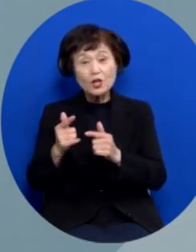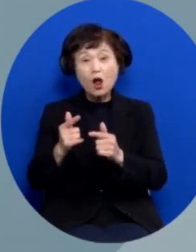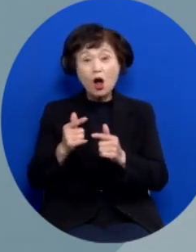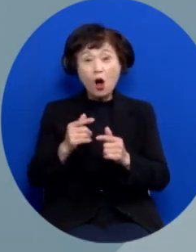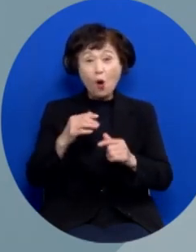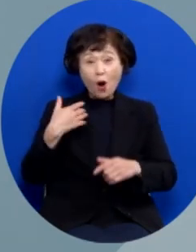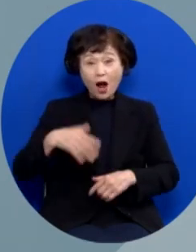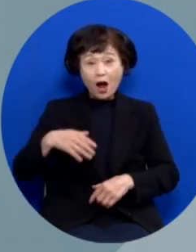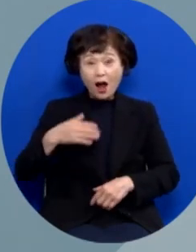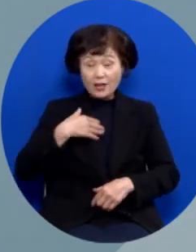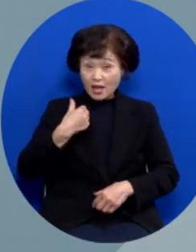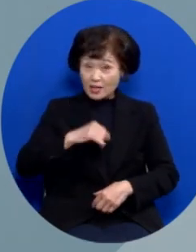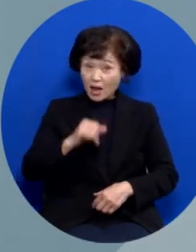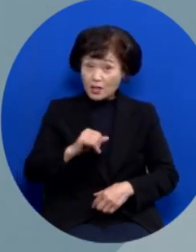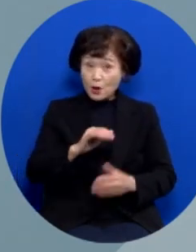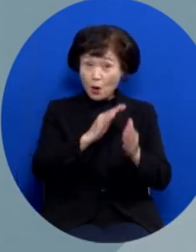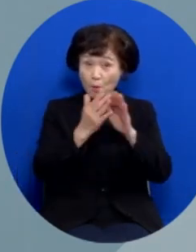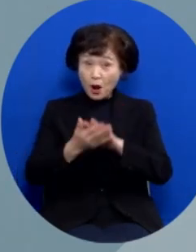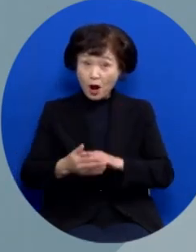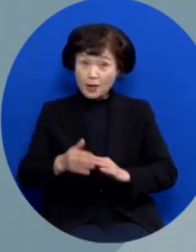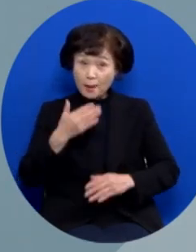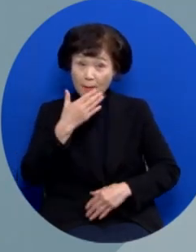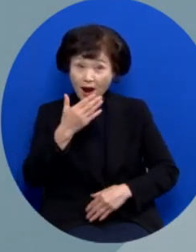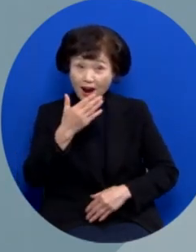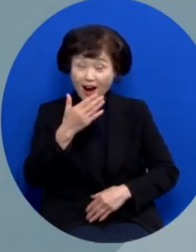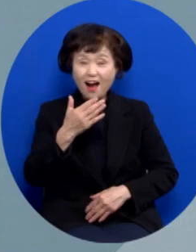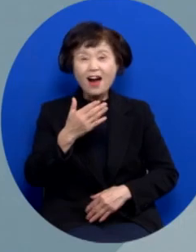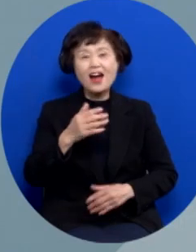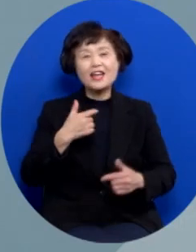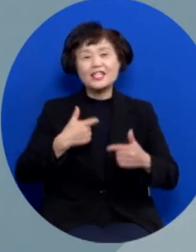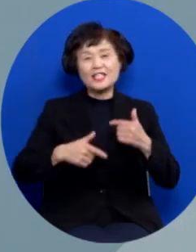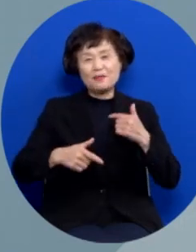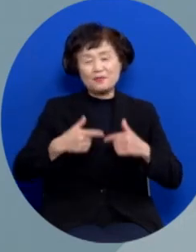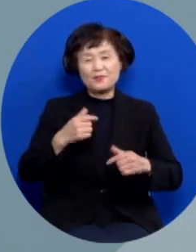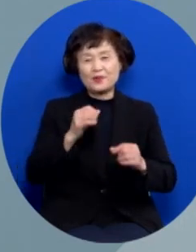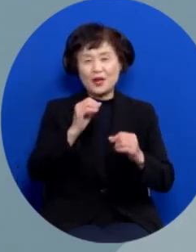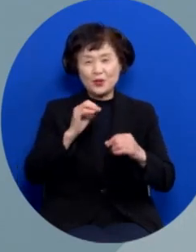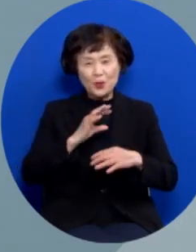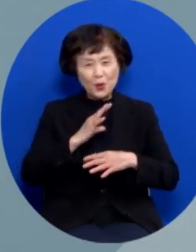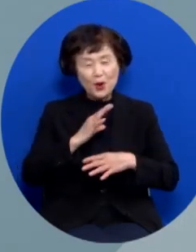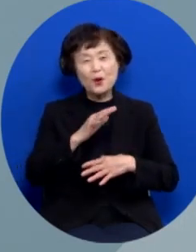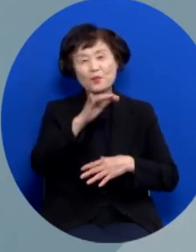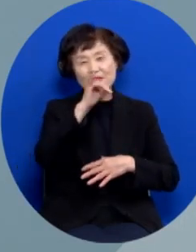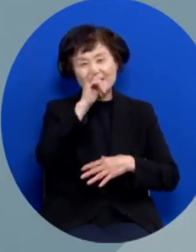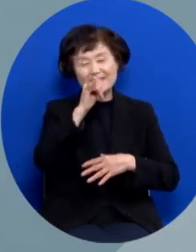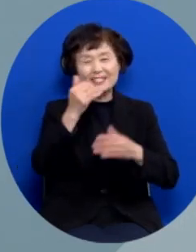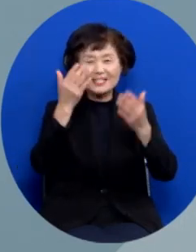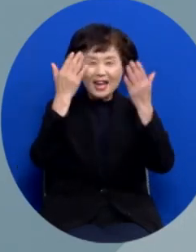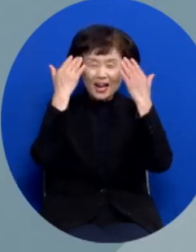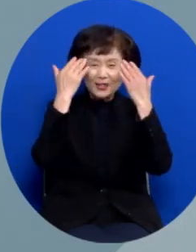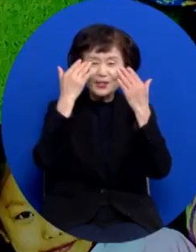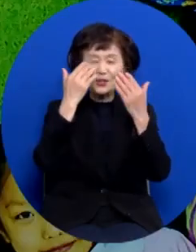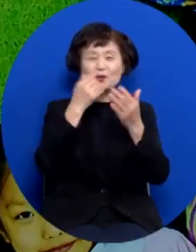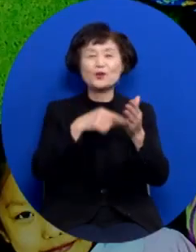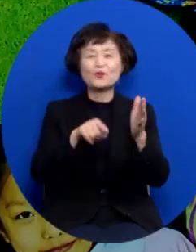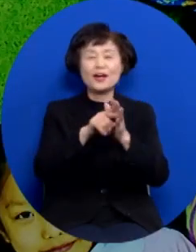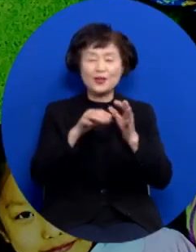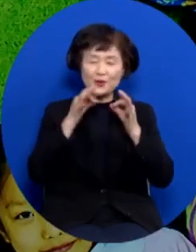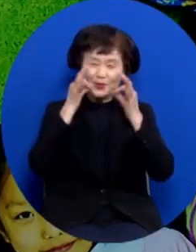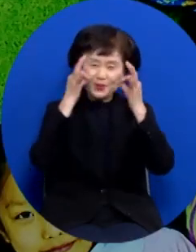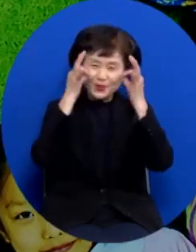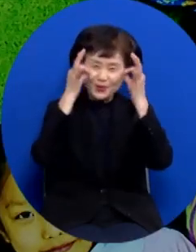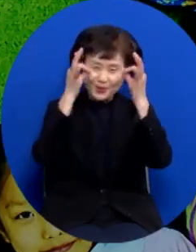이렇게 변화될 수 있구나라고 하는 부모님들의 기쁨과 놀라움을 가져올 수 있는 학교가 되기 위해 노력해 나가도록 하겠습니다